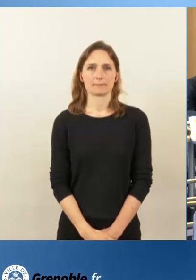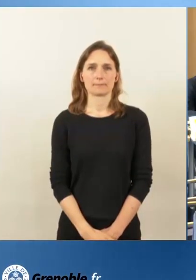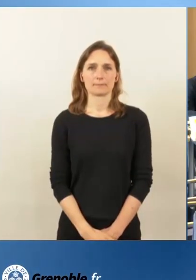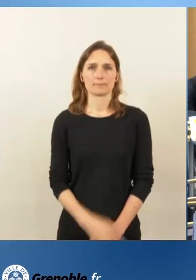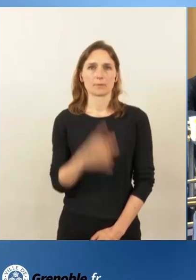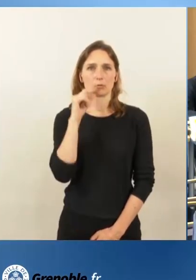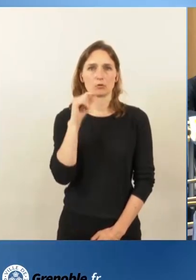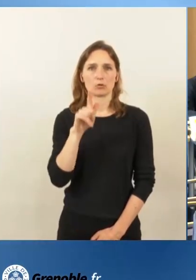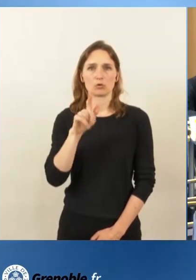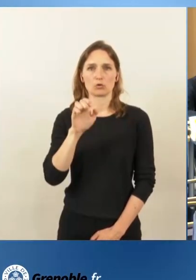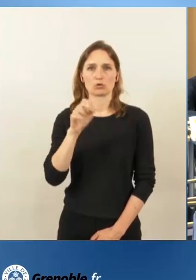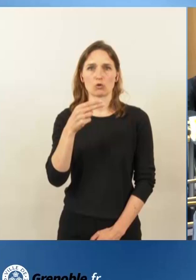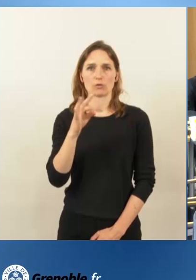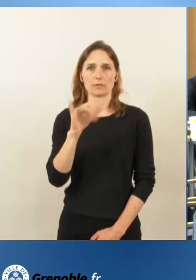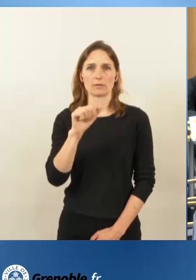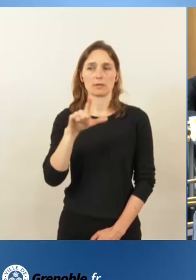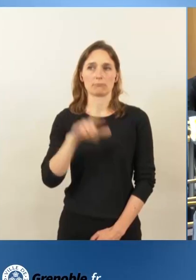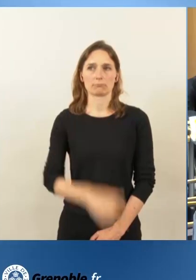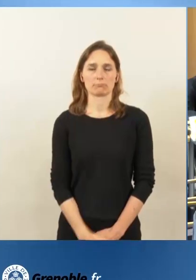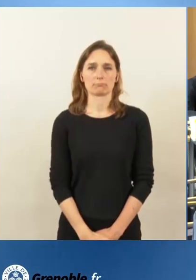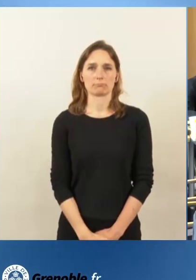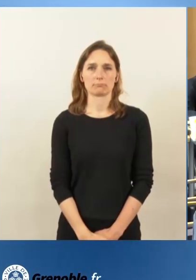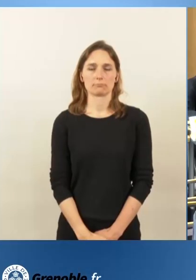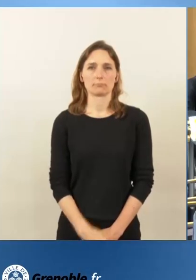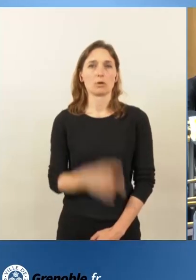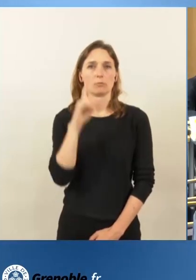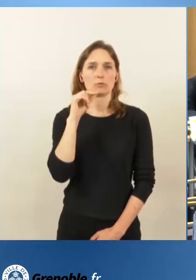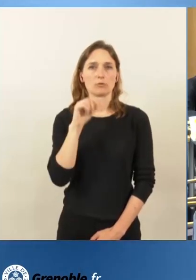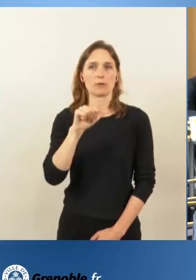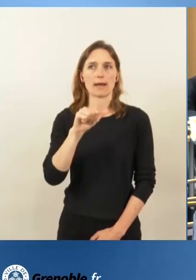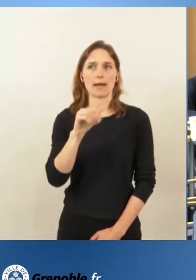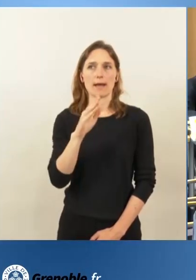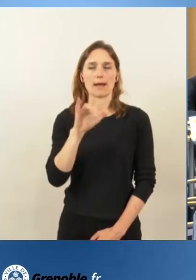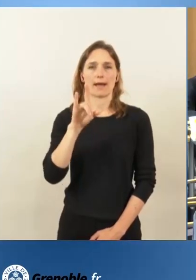romain gentil Klaus afast